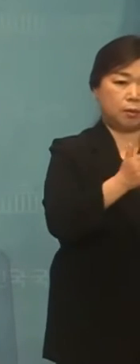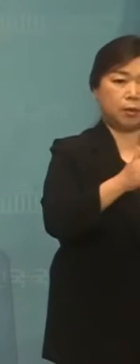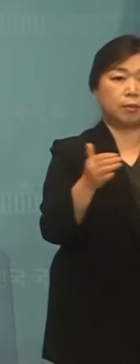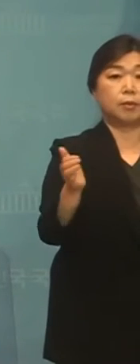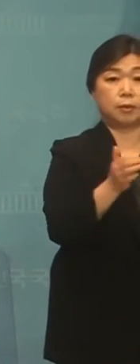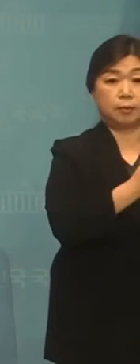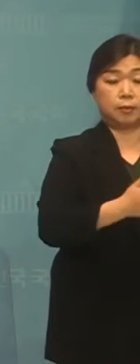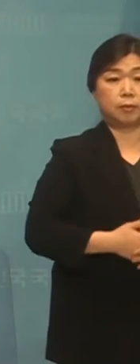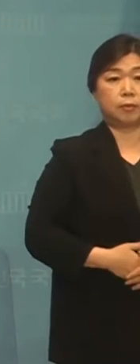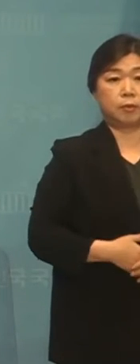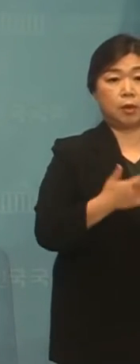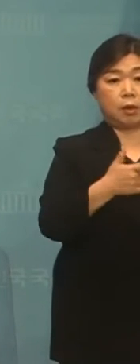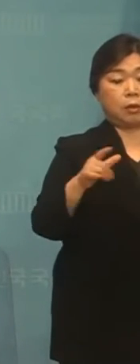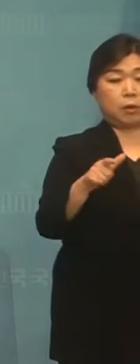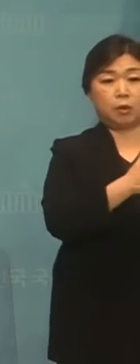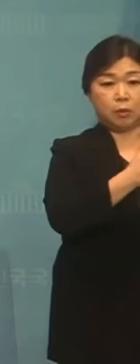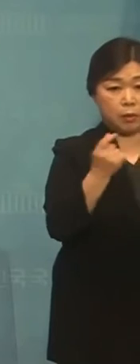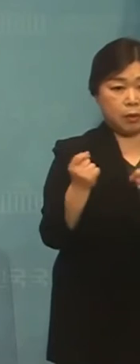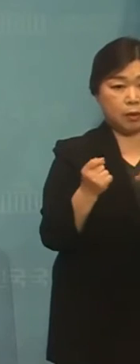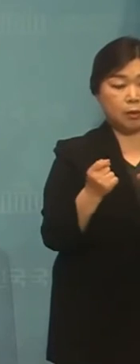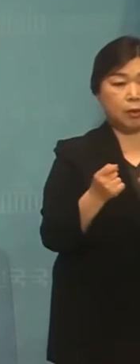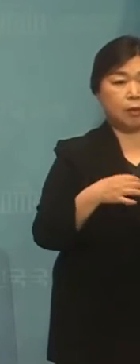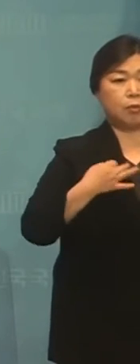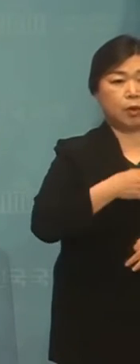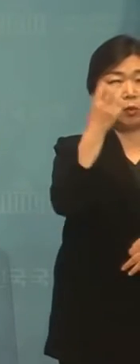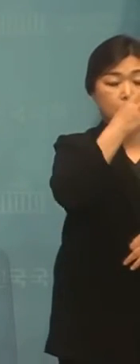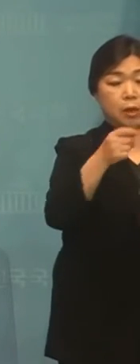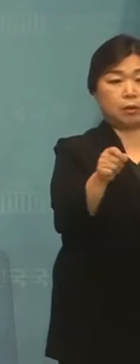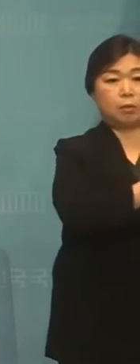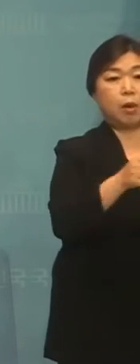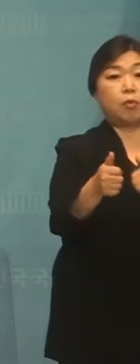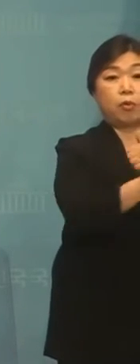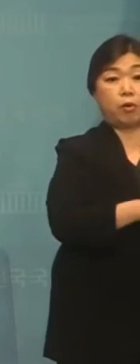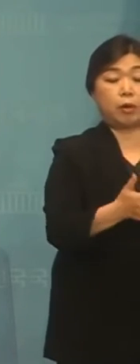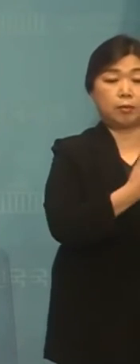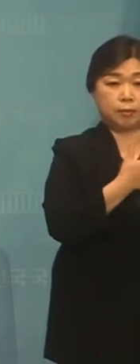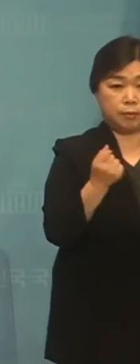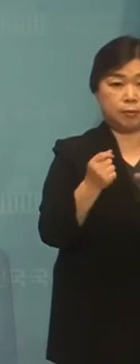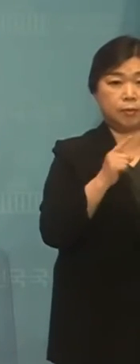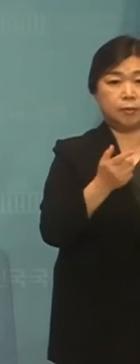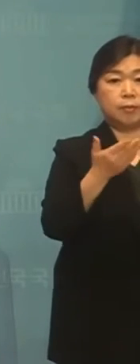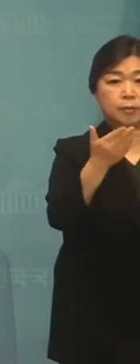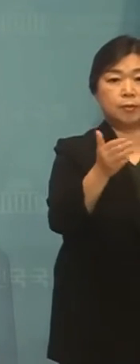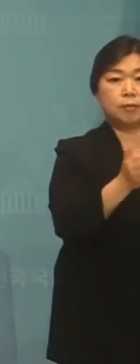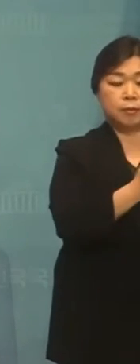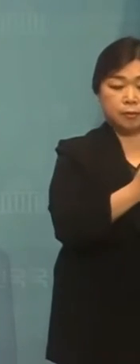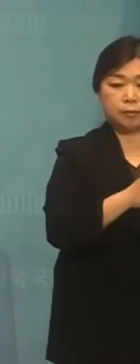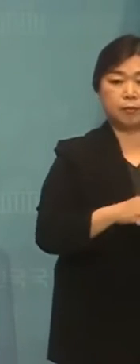이상입니다. 부산 지역 정강전 토착들이 이슈다 특위 일동 이상입니다.